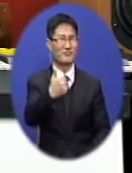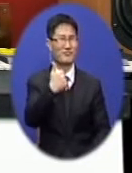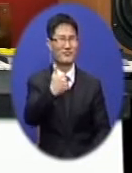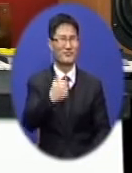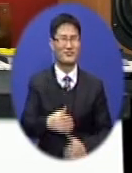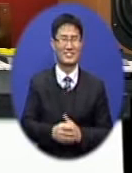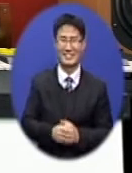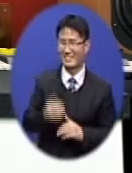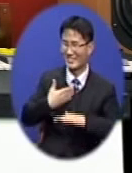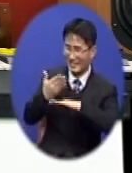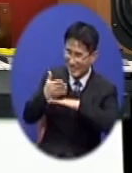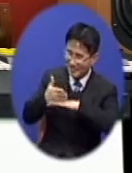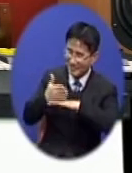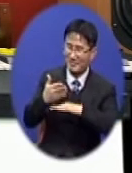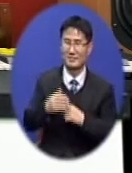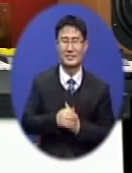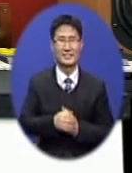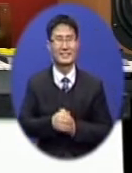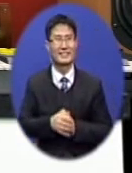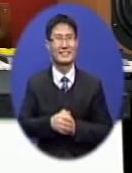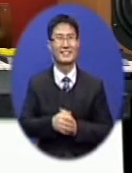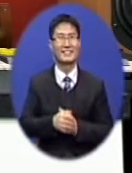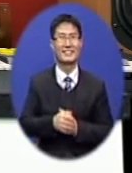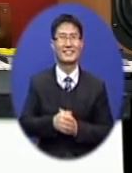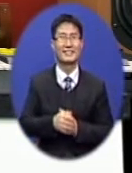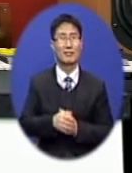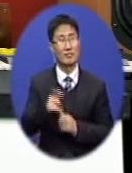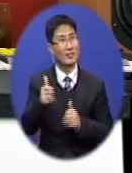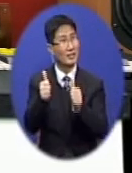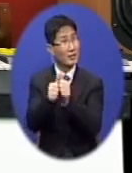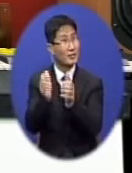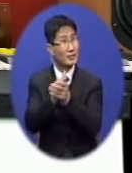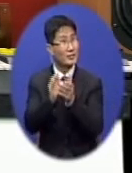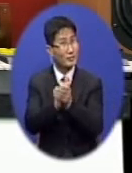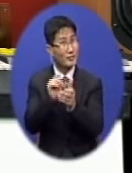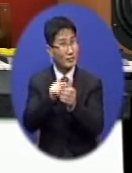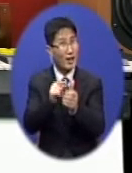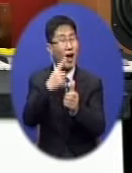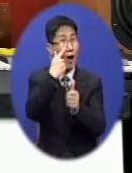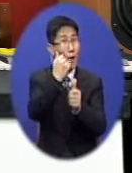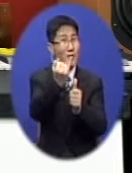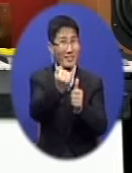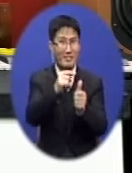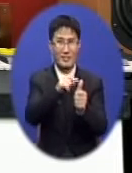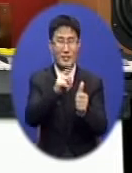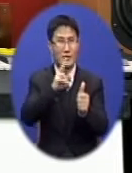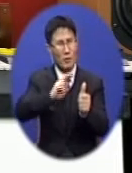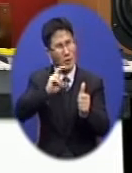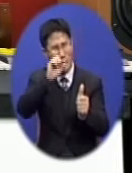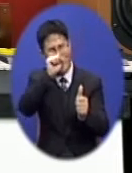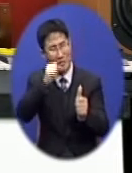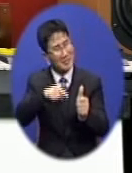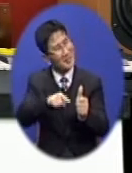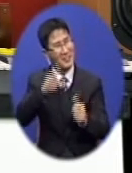네, 감사합니다. 공부를 참 잘했나봐요. 예. 남자친구, 어머님이 이 노래를 좋아한다니까 기대해볼